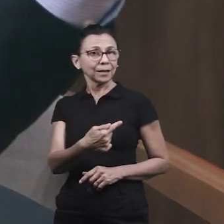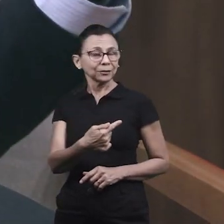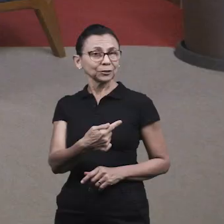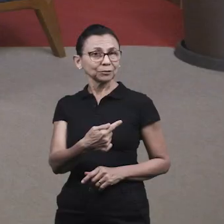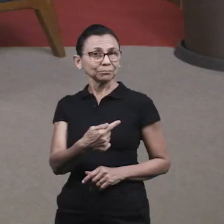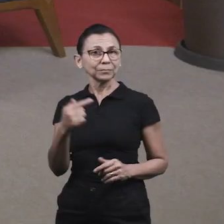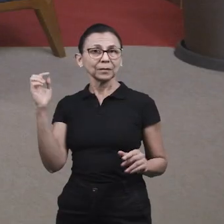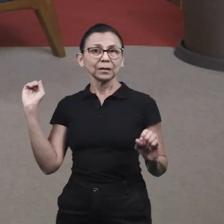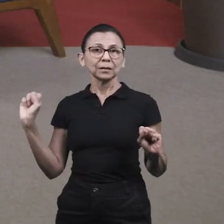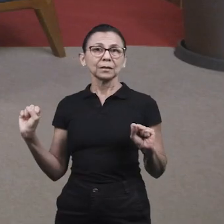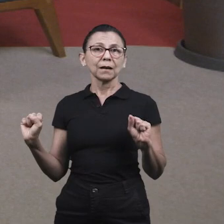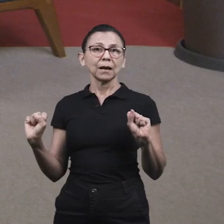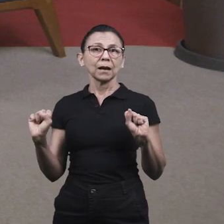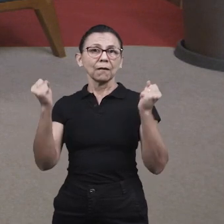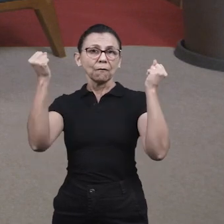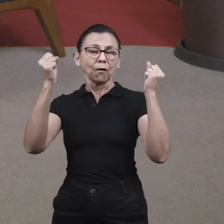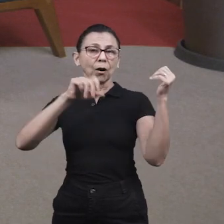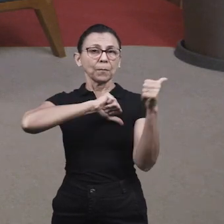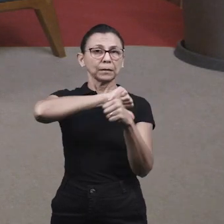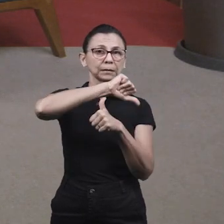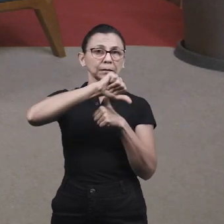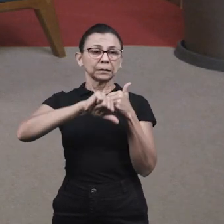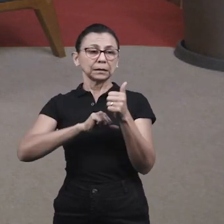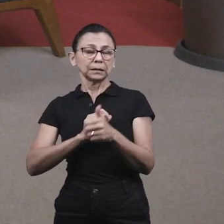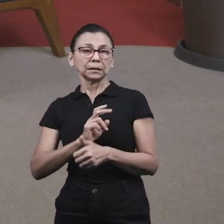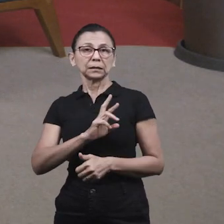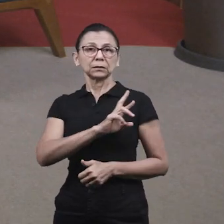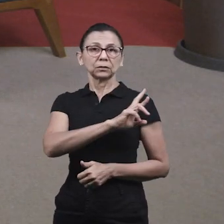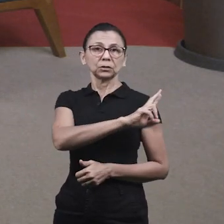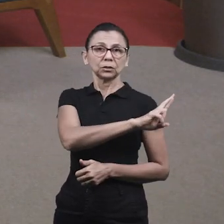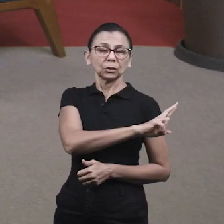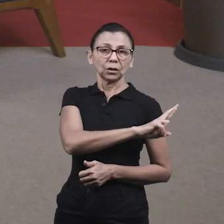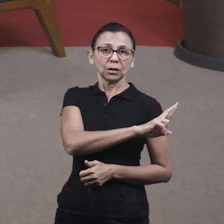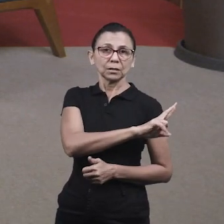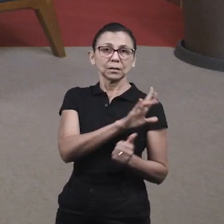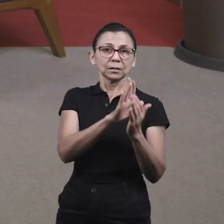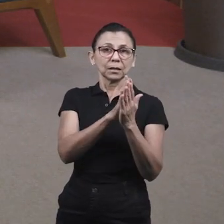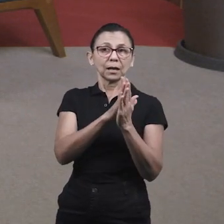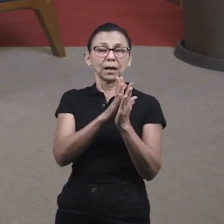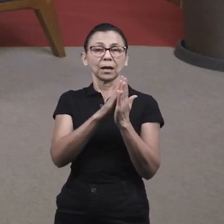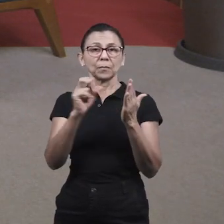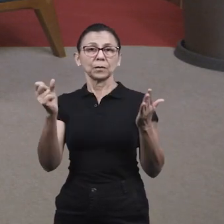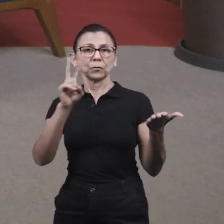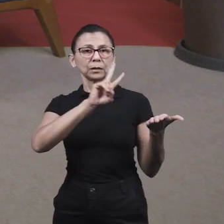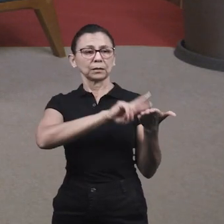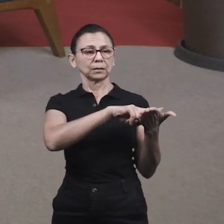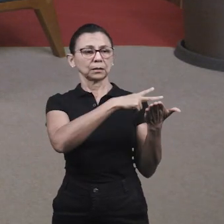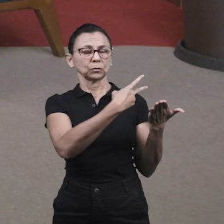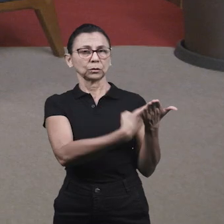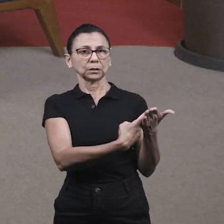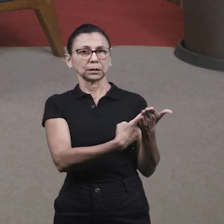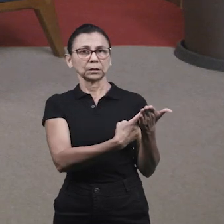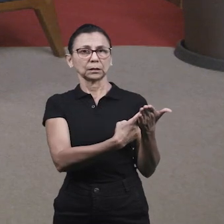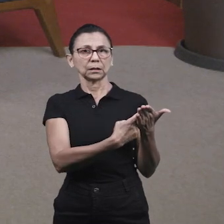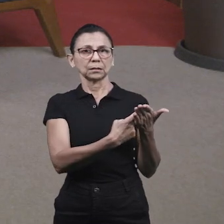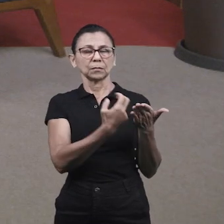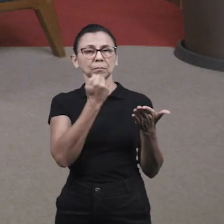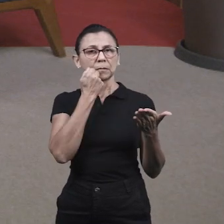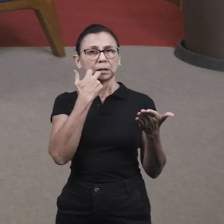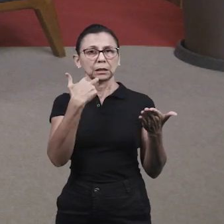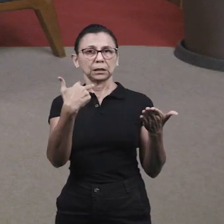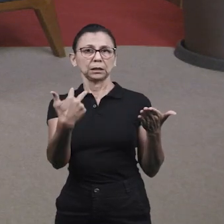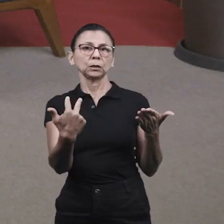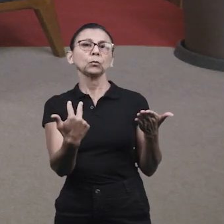réforme, donc 1517, avec cette réforme religieuse, la Bible a